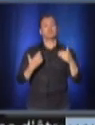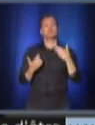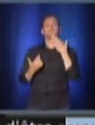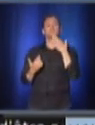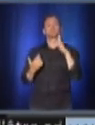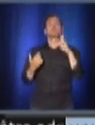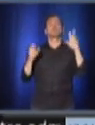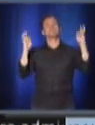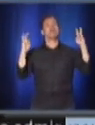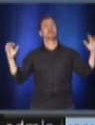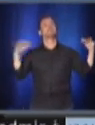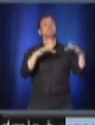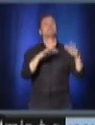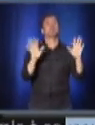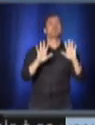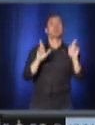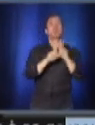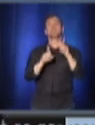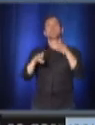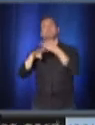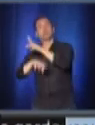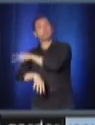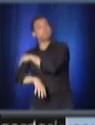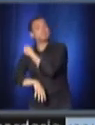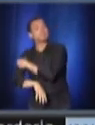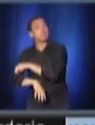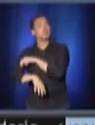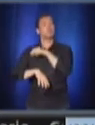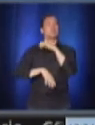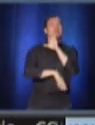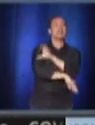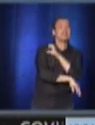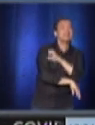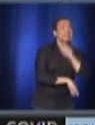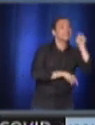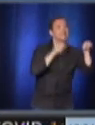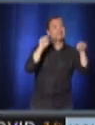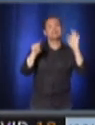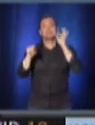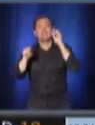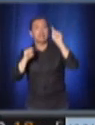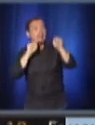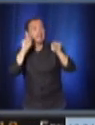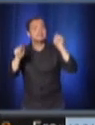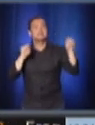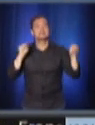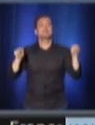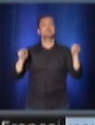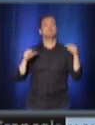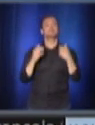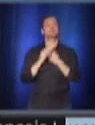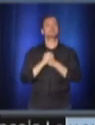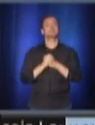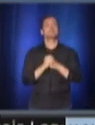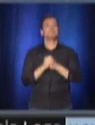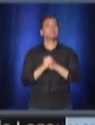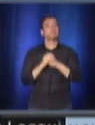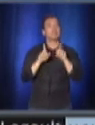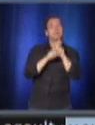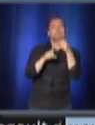travers le réseau habituel de soins avec des cliniques spéciales qui pourraient se déplacer même en résidence. C'est clair